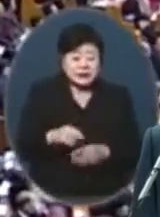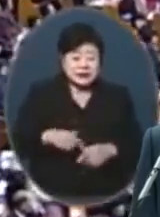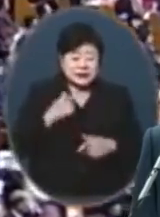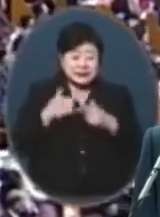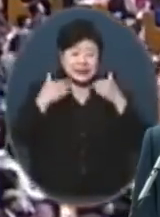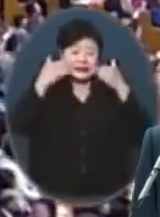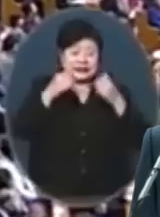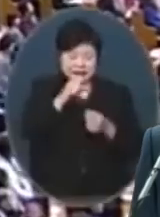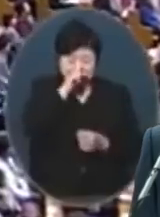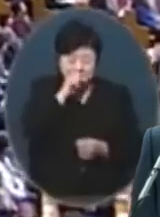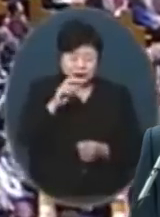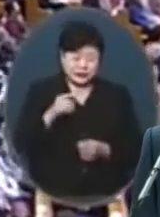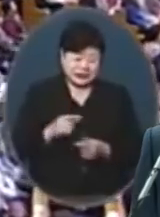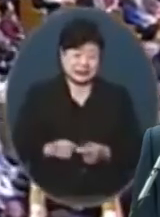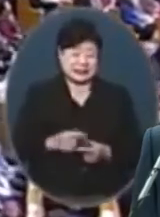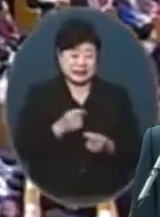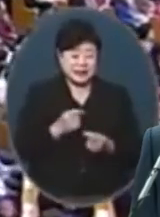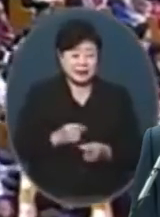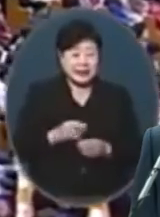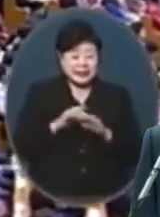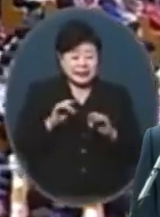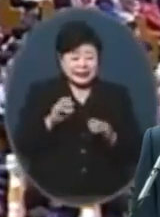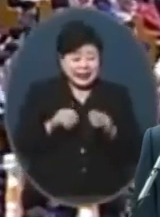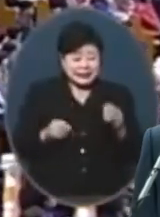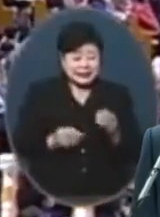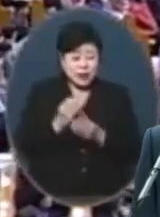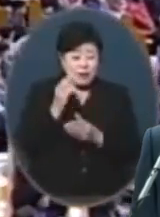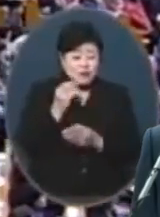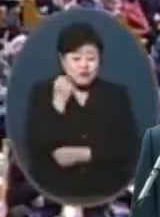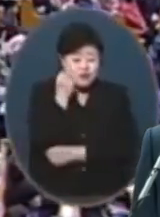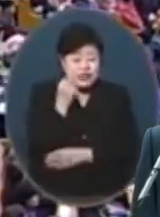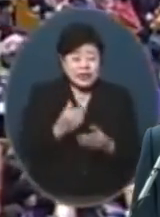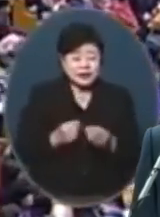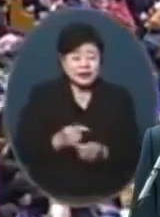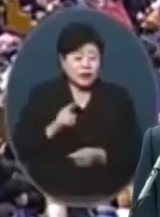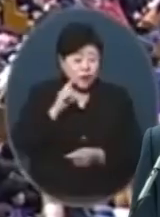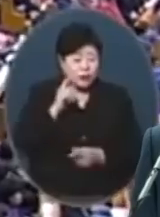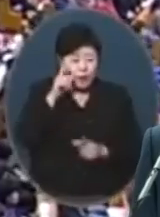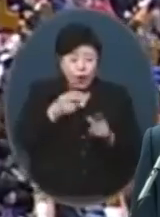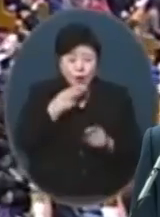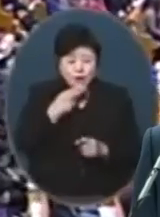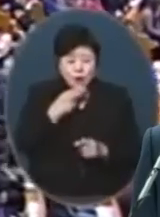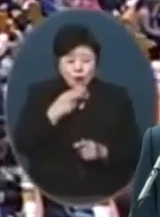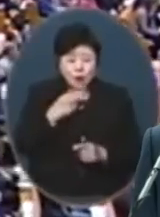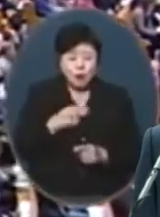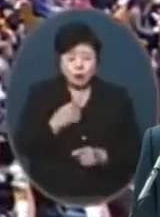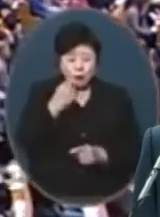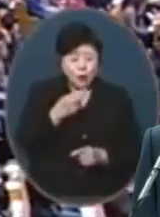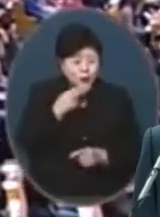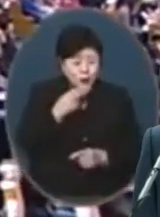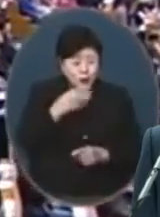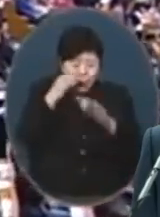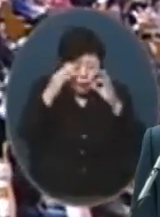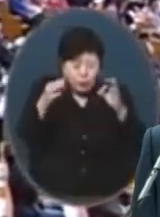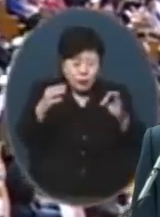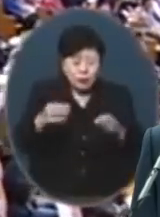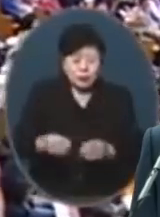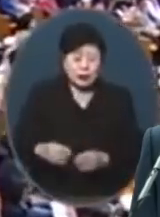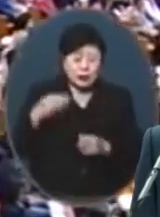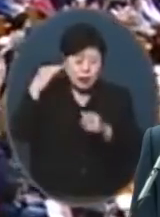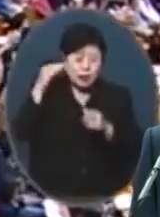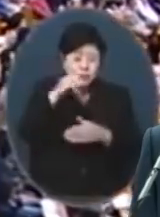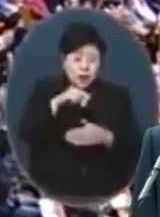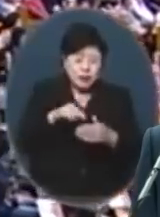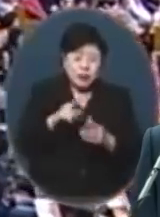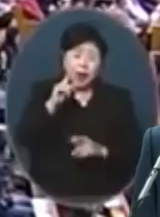자라나기를 연한 순 같고 마른 땅에서 나온 뿌리 같아서 고운 모양도 없고 풍채도 없은즉 우리가 보기에 흠모할